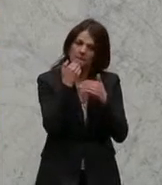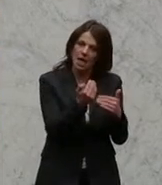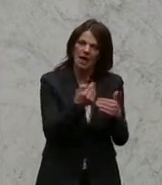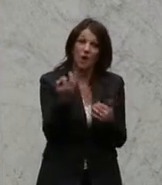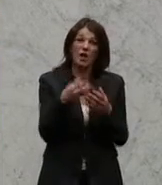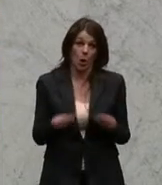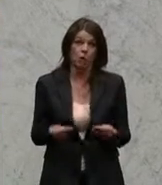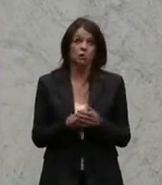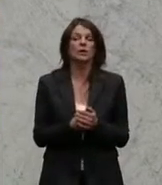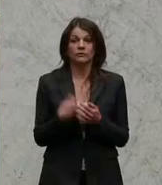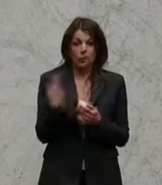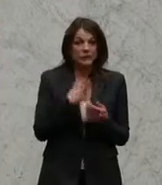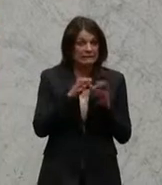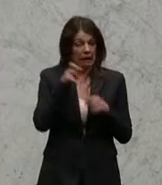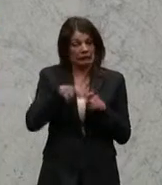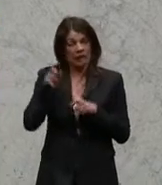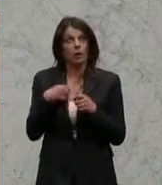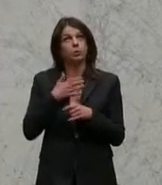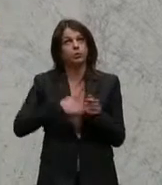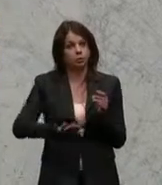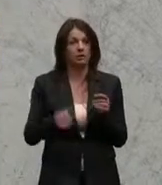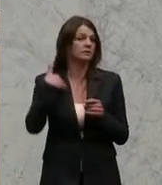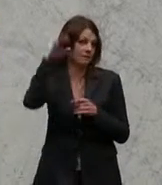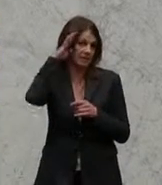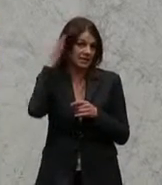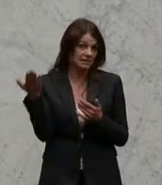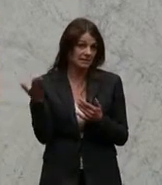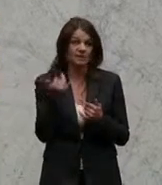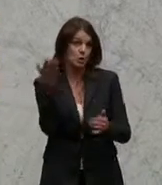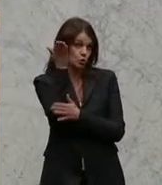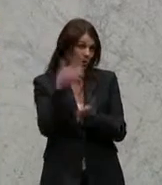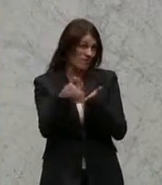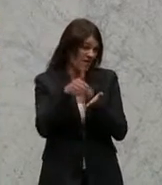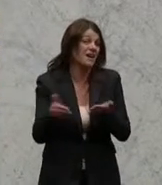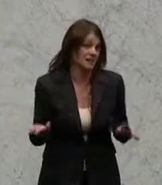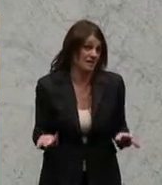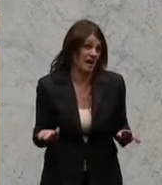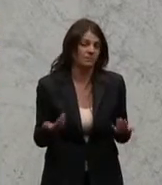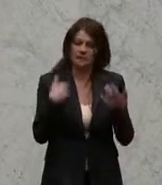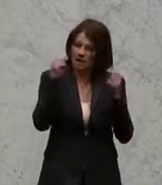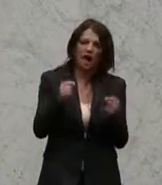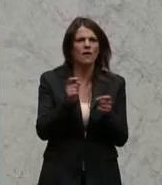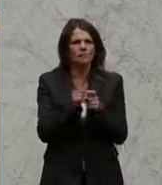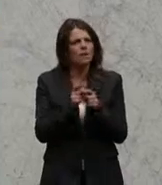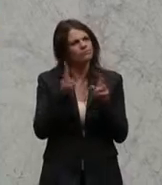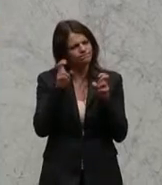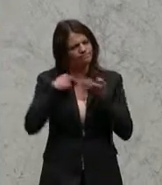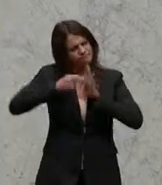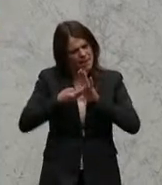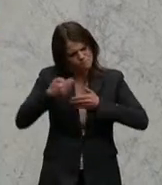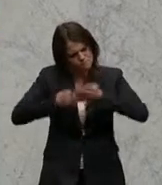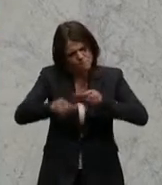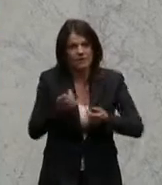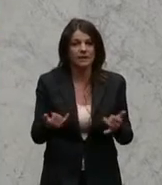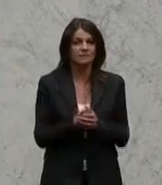Das hat uns Kärntnern gut getan, damit wir wieder wissen, wie es auch in der Zukunft planmäßig wieder weitergeht.